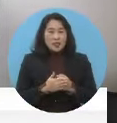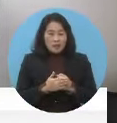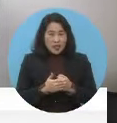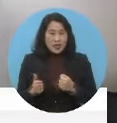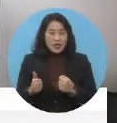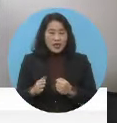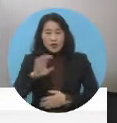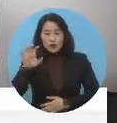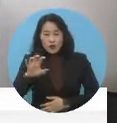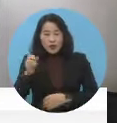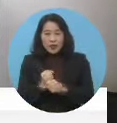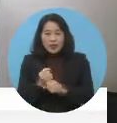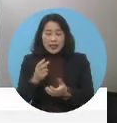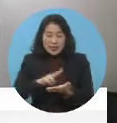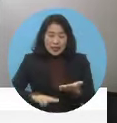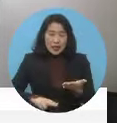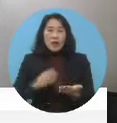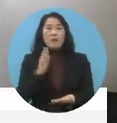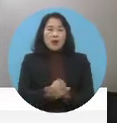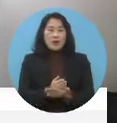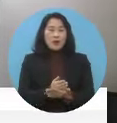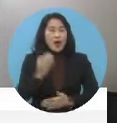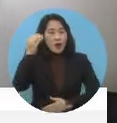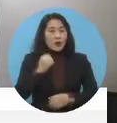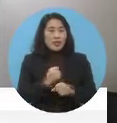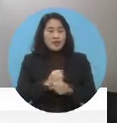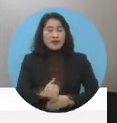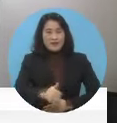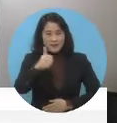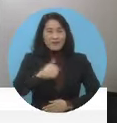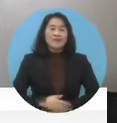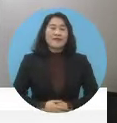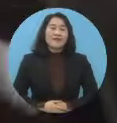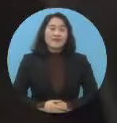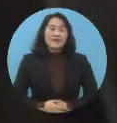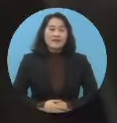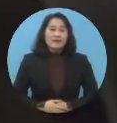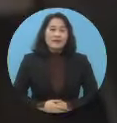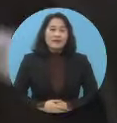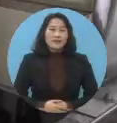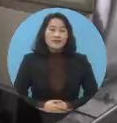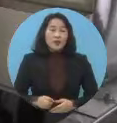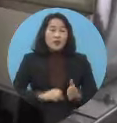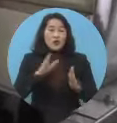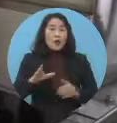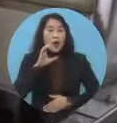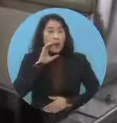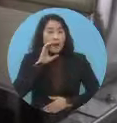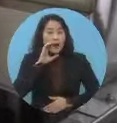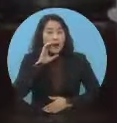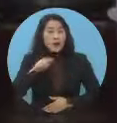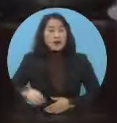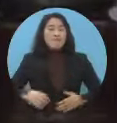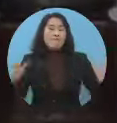아무리 초 유럽 쪽 쯤에 비해서 j 쯤 약간 선호하고 있는 된거죠 유명 커피전문점 과 협업을